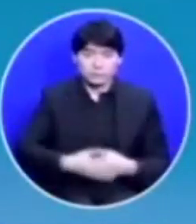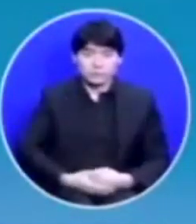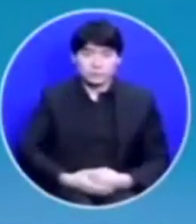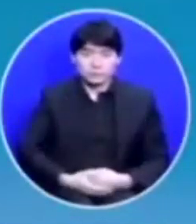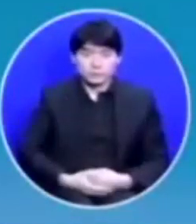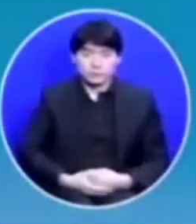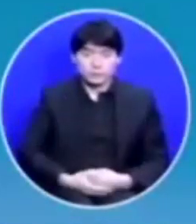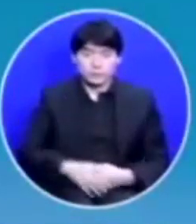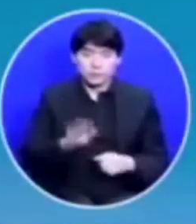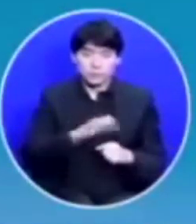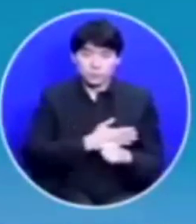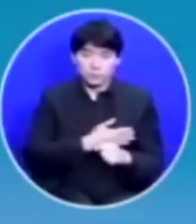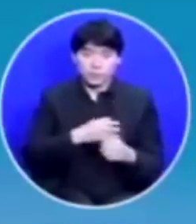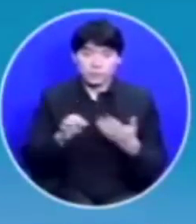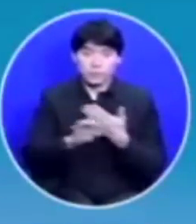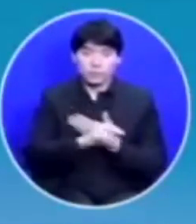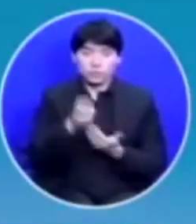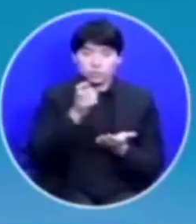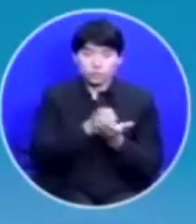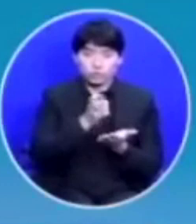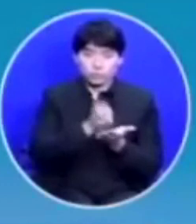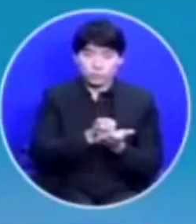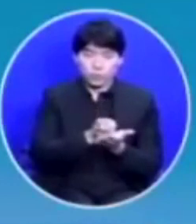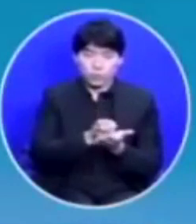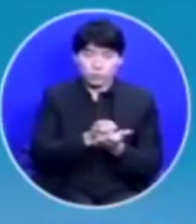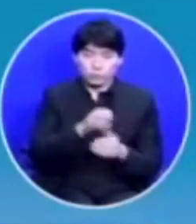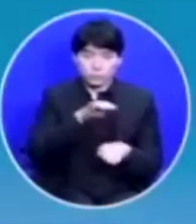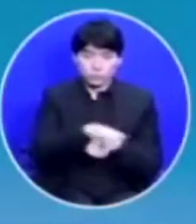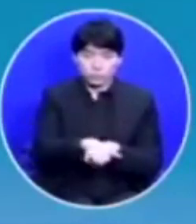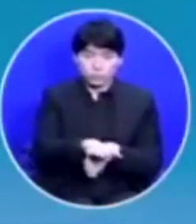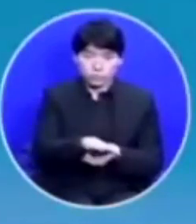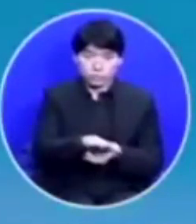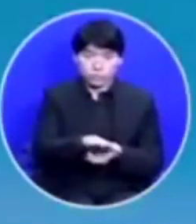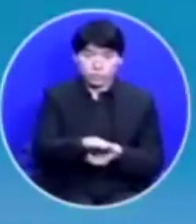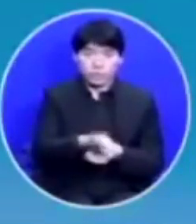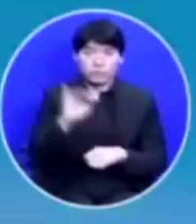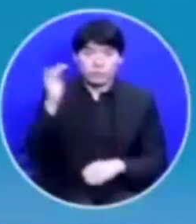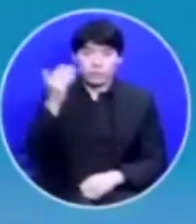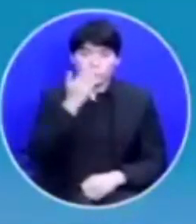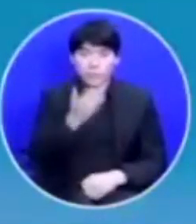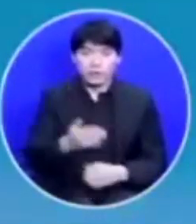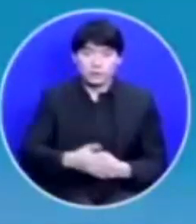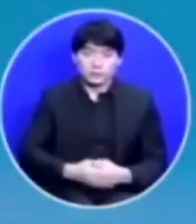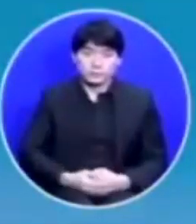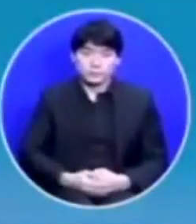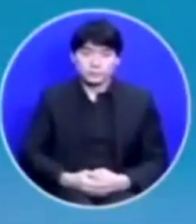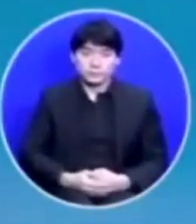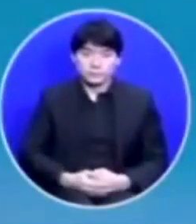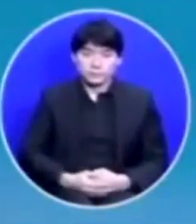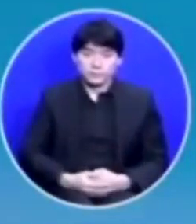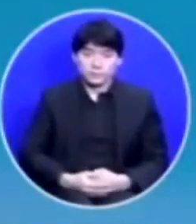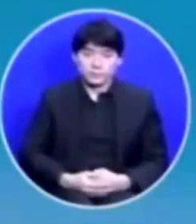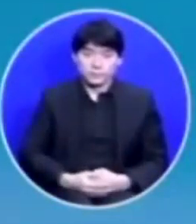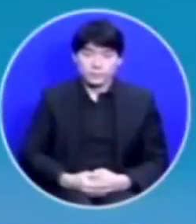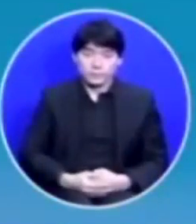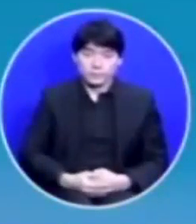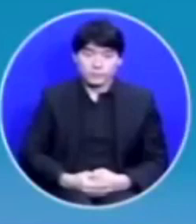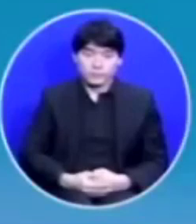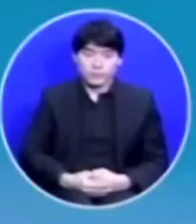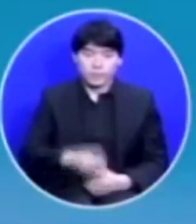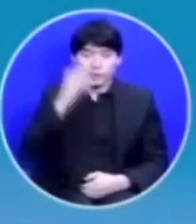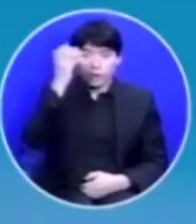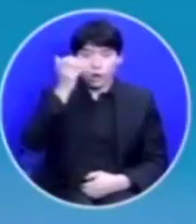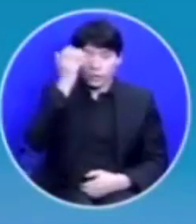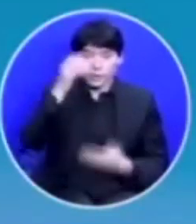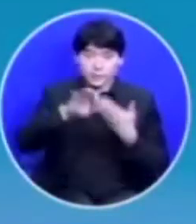그것은 잘못하면 율법 주의 a 가 될 수가 있어요 율법주의에 거 영이